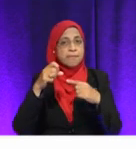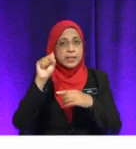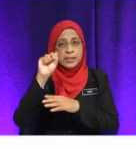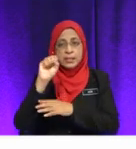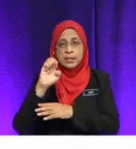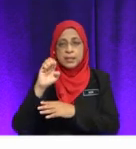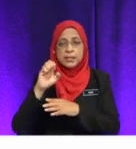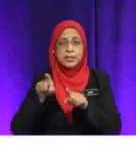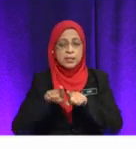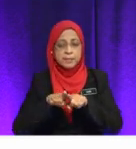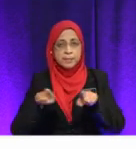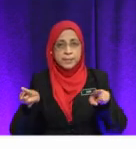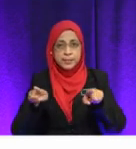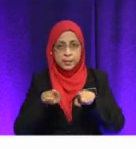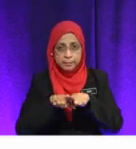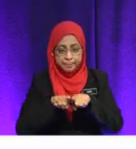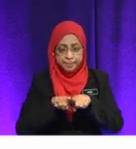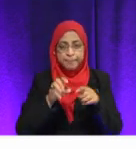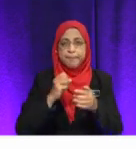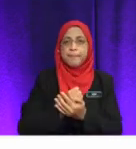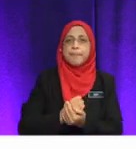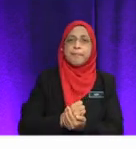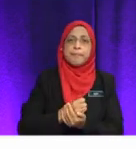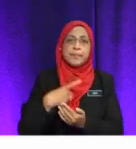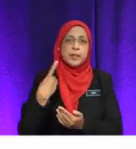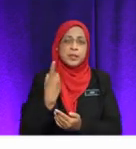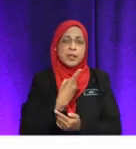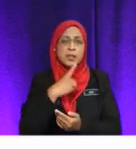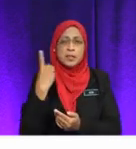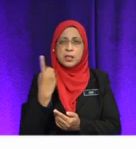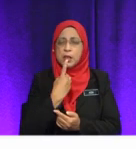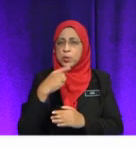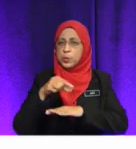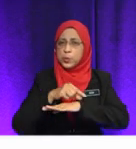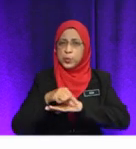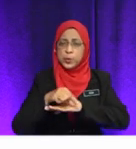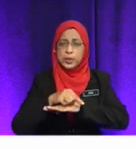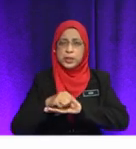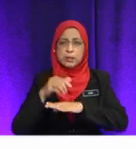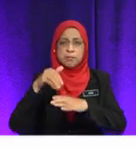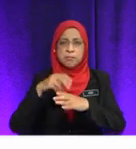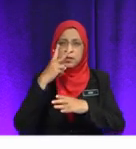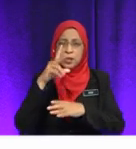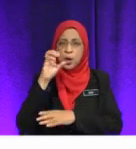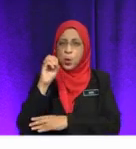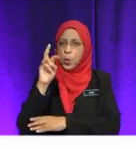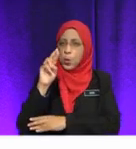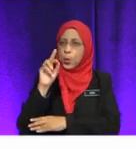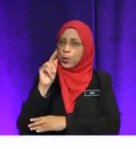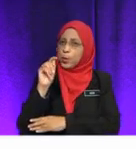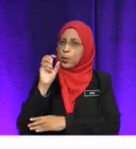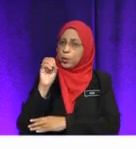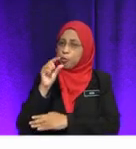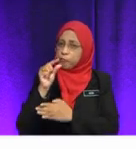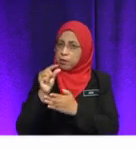jadi perkataan unduhan Inggris Sering kali kita gunakan dalam lukisan pandangan autografi lah oke bagi menggambarkan